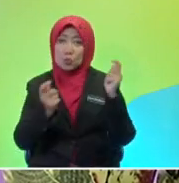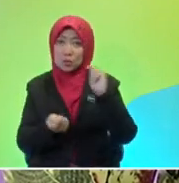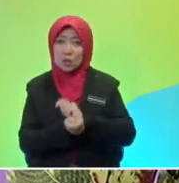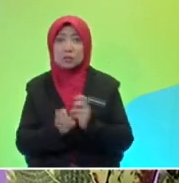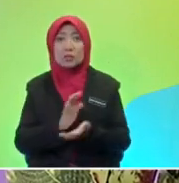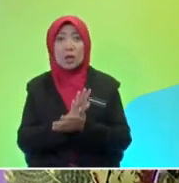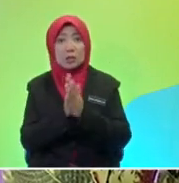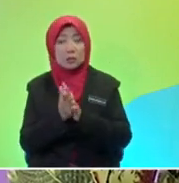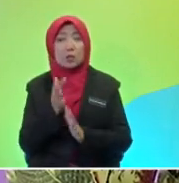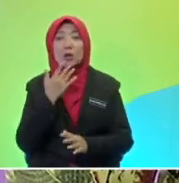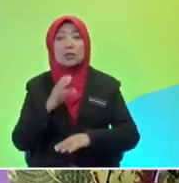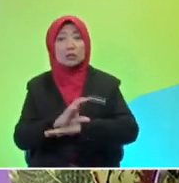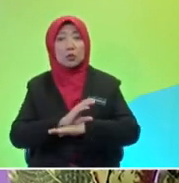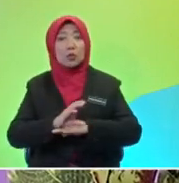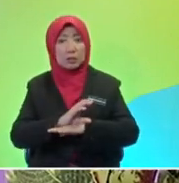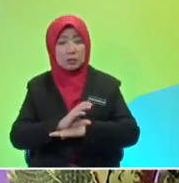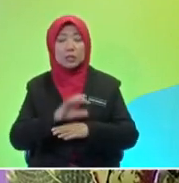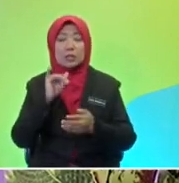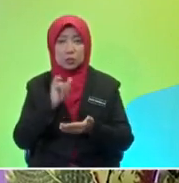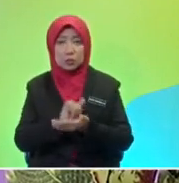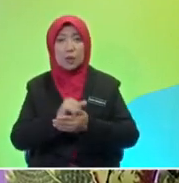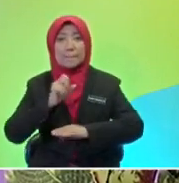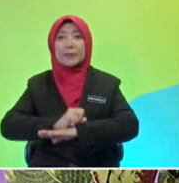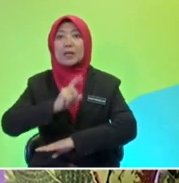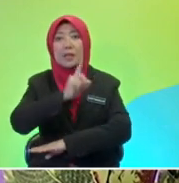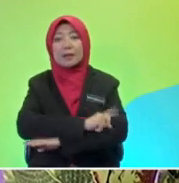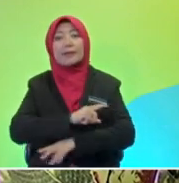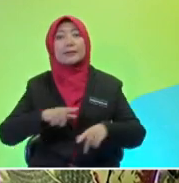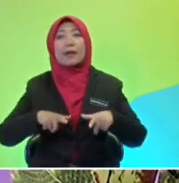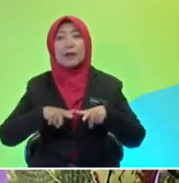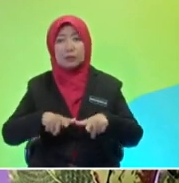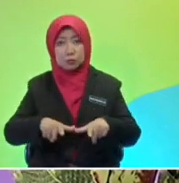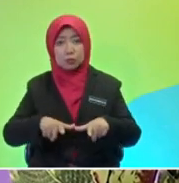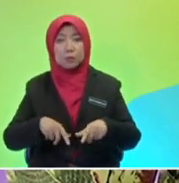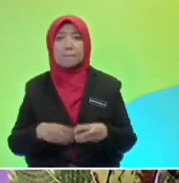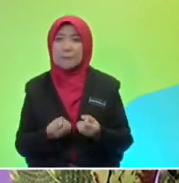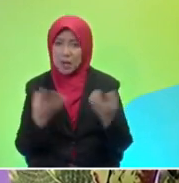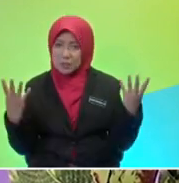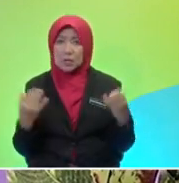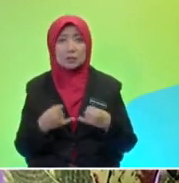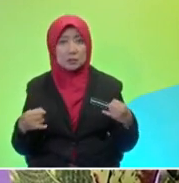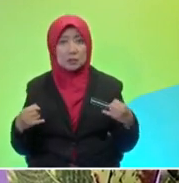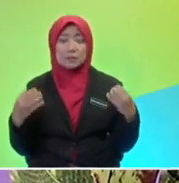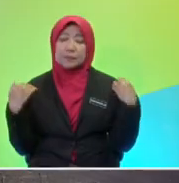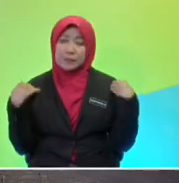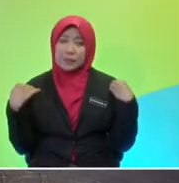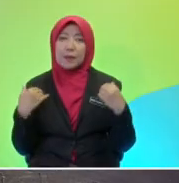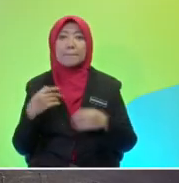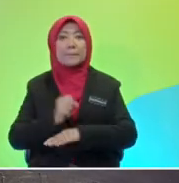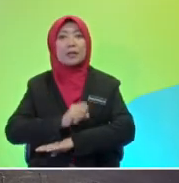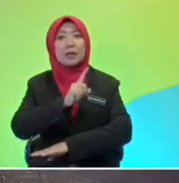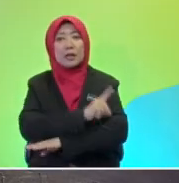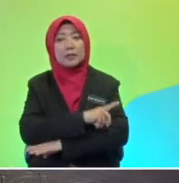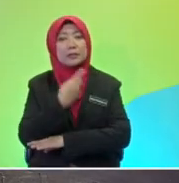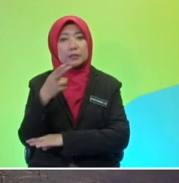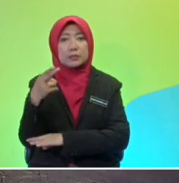adalah belalang kayu ee namun dia pun la la la jenis ada belalang kayu ada belalang hijau ada